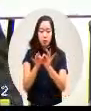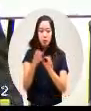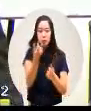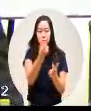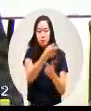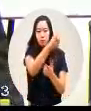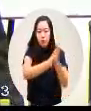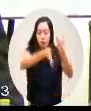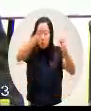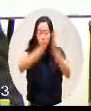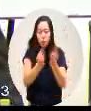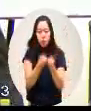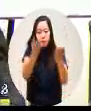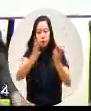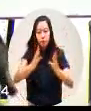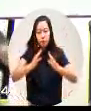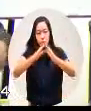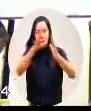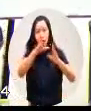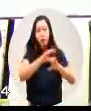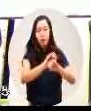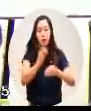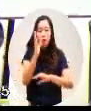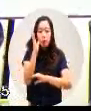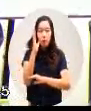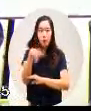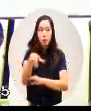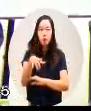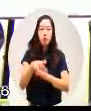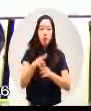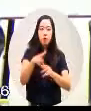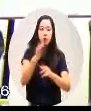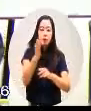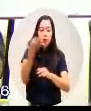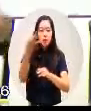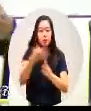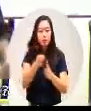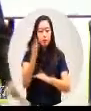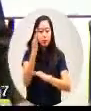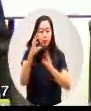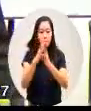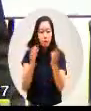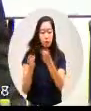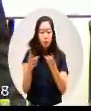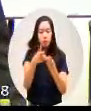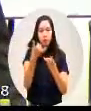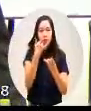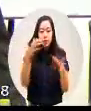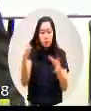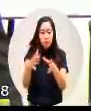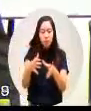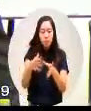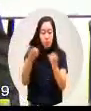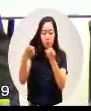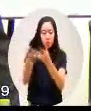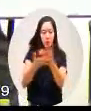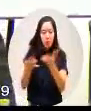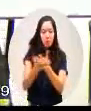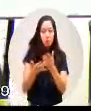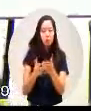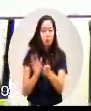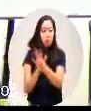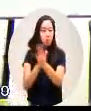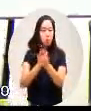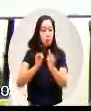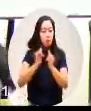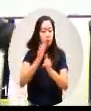局还有财政局、地政局这边家啊，来做起拢边啦吼，啊，也当来完成一挂 人民所期待